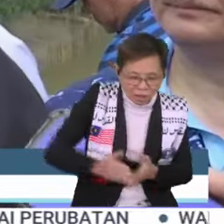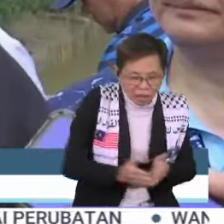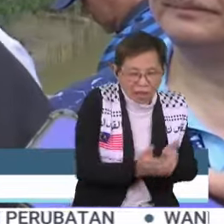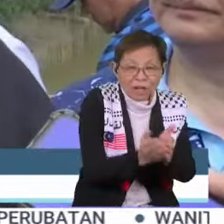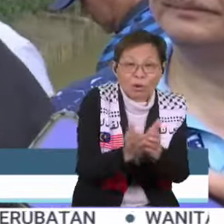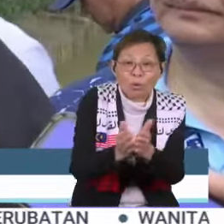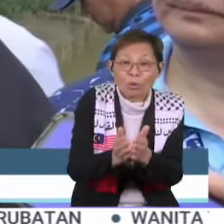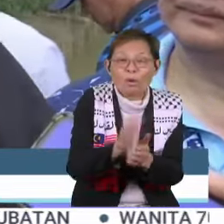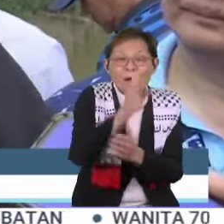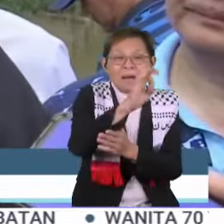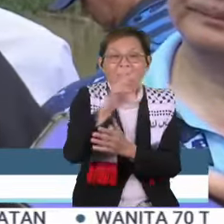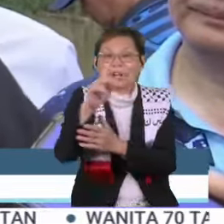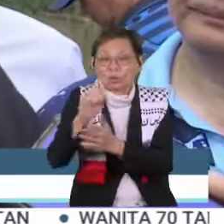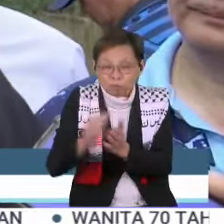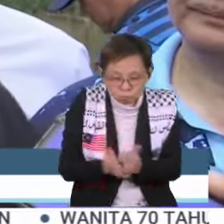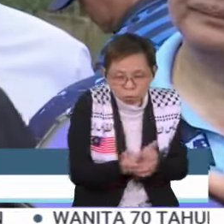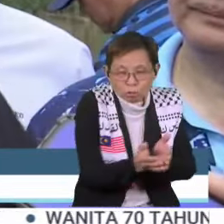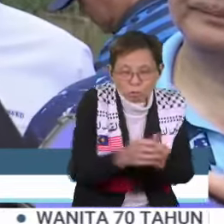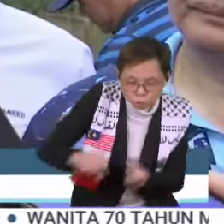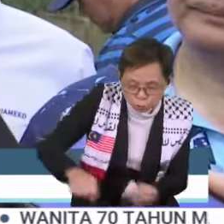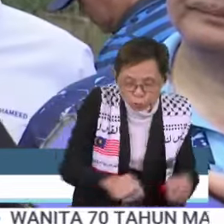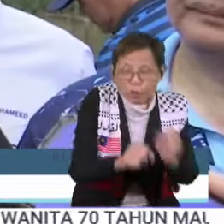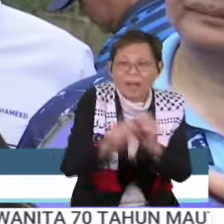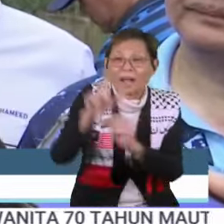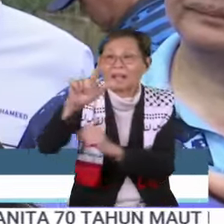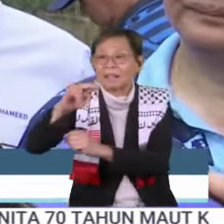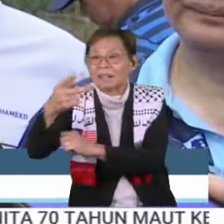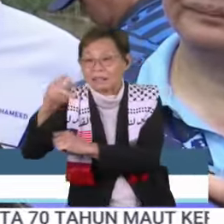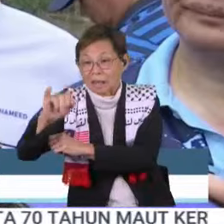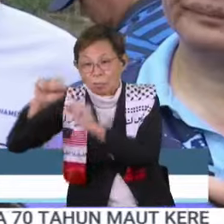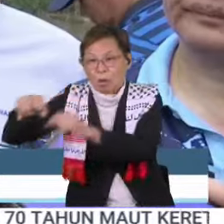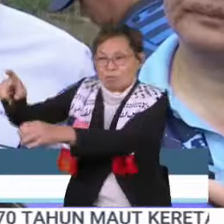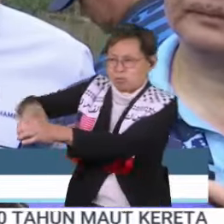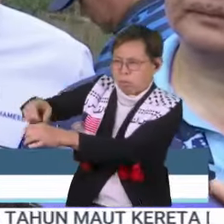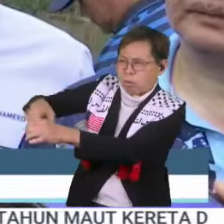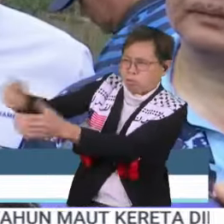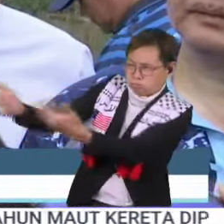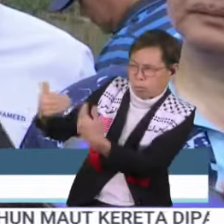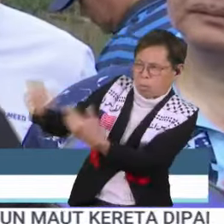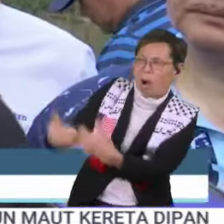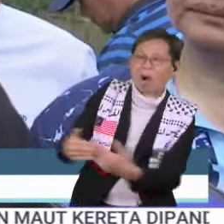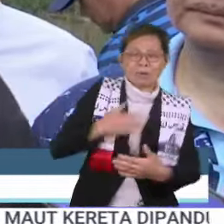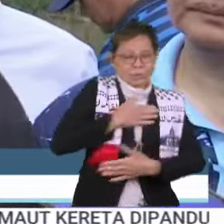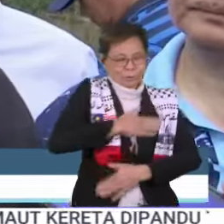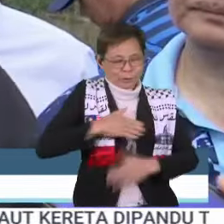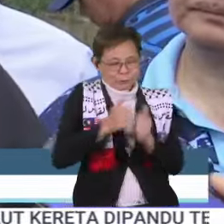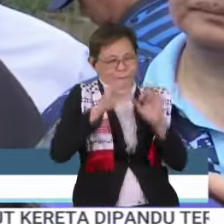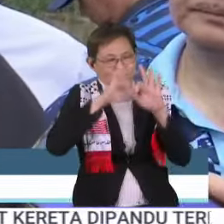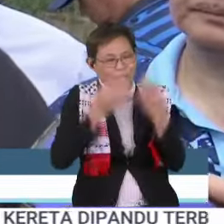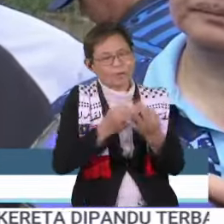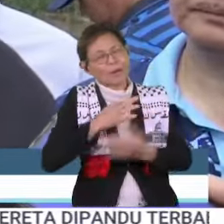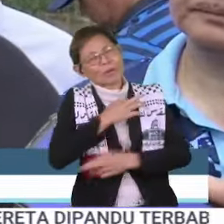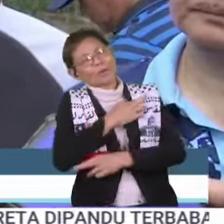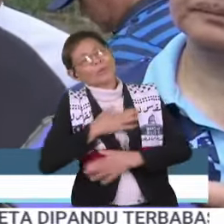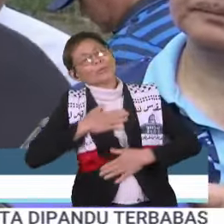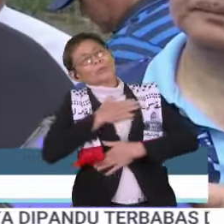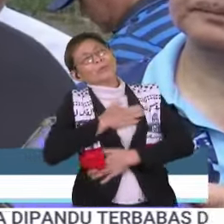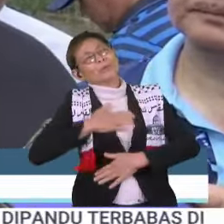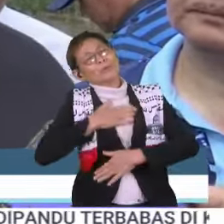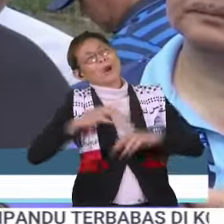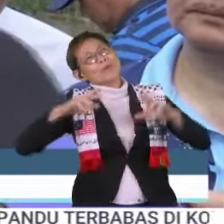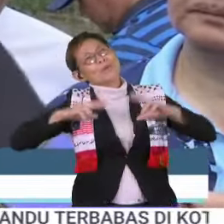ini akan dapat menarik lebih ramai pengunjung, beriadah bersama keluarga, bersantai dengan keadaan yang